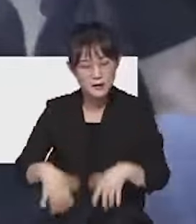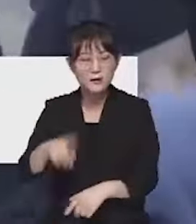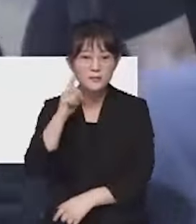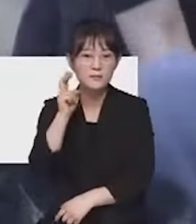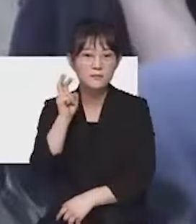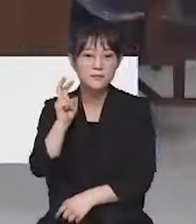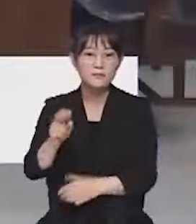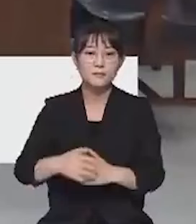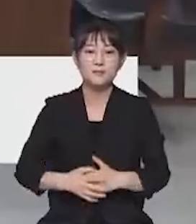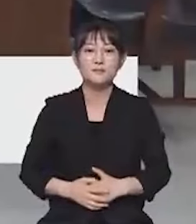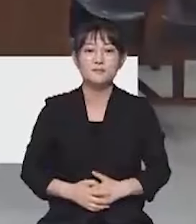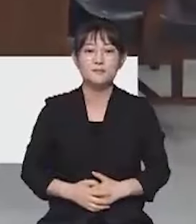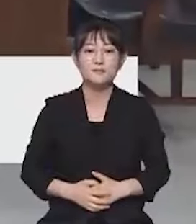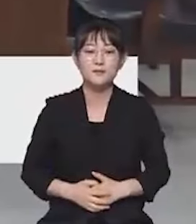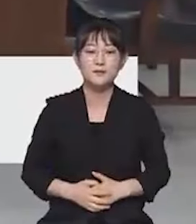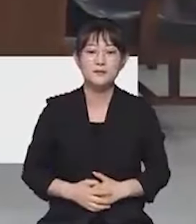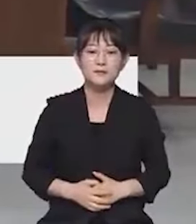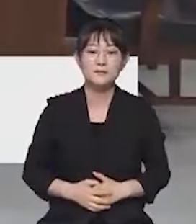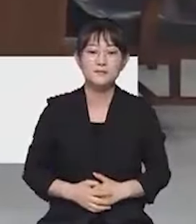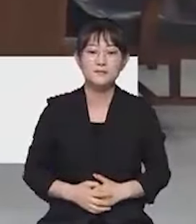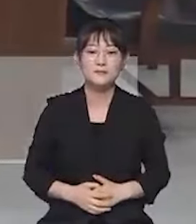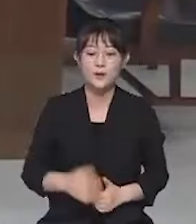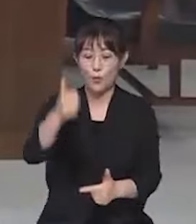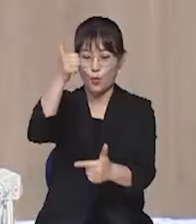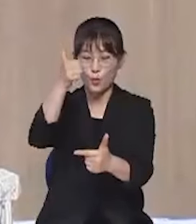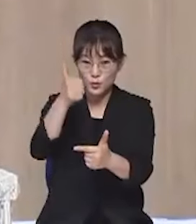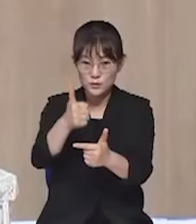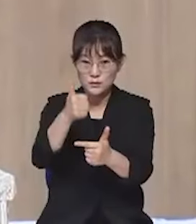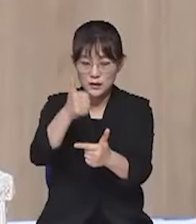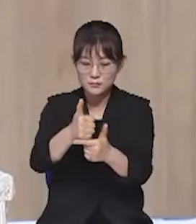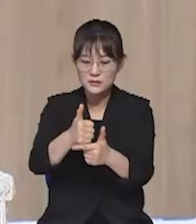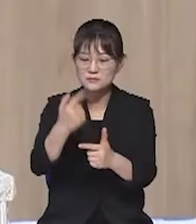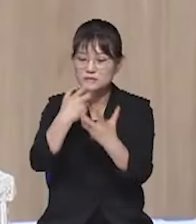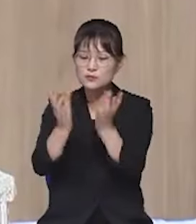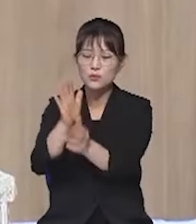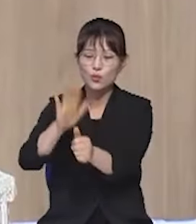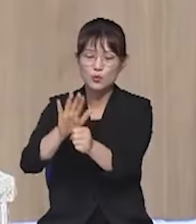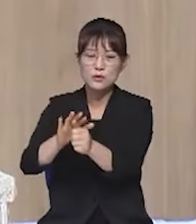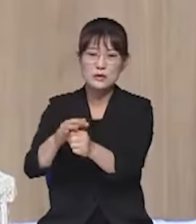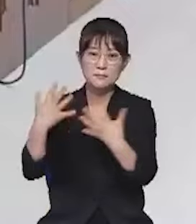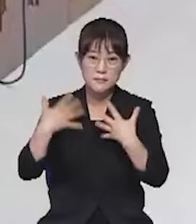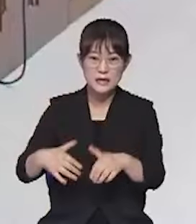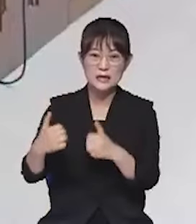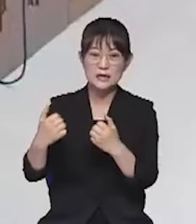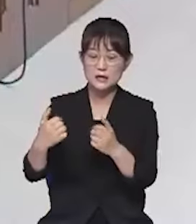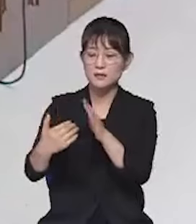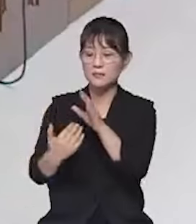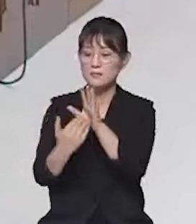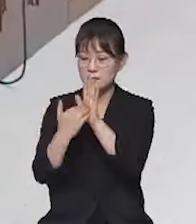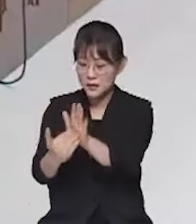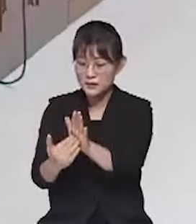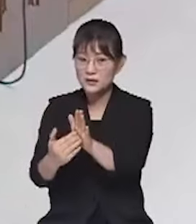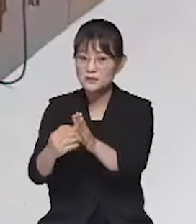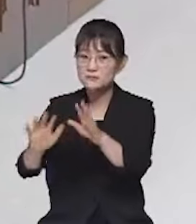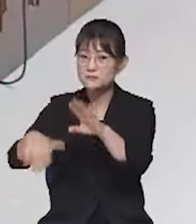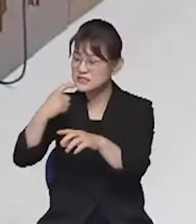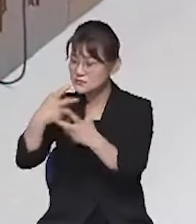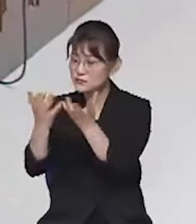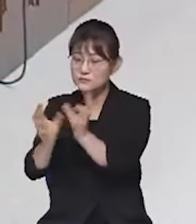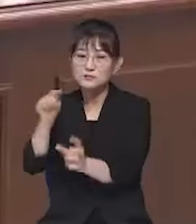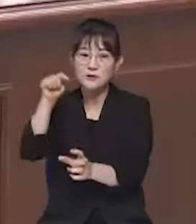있습니다. 텃밭 민심의 균열을 막으려는 민주당과 자립정당으로서의 가능성을 확인하려는